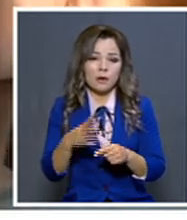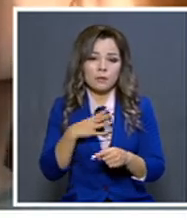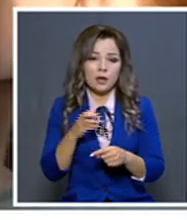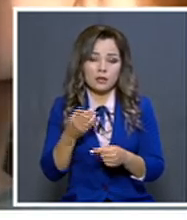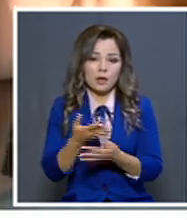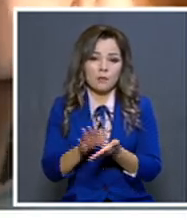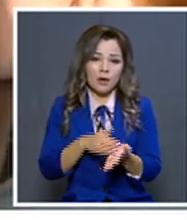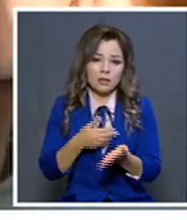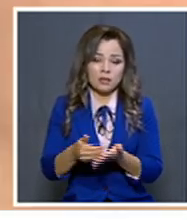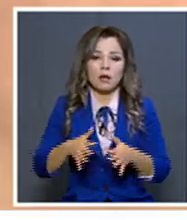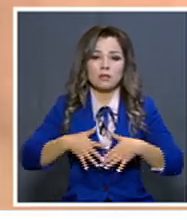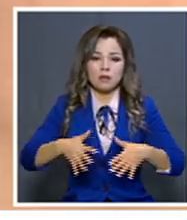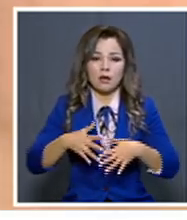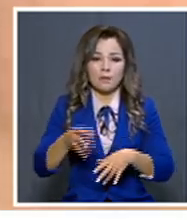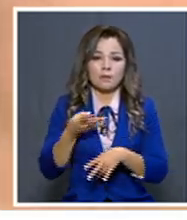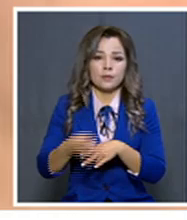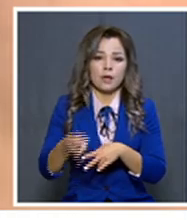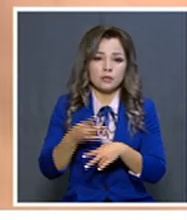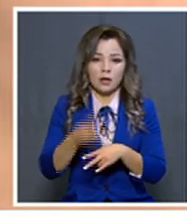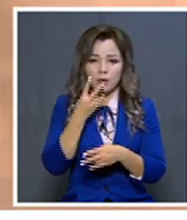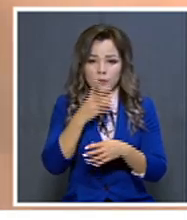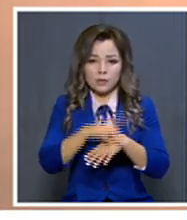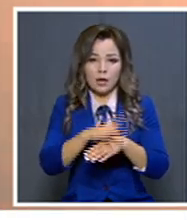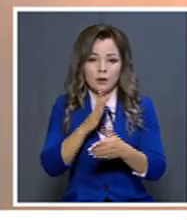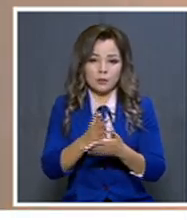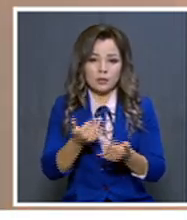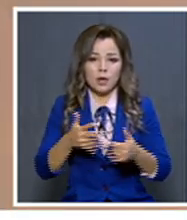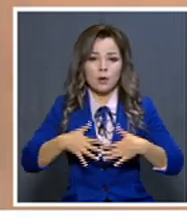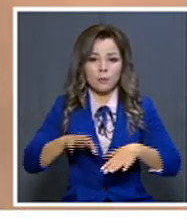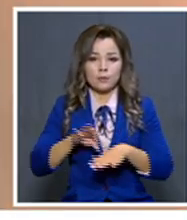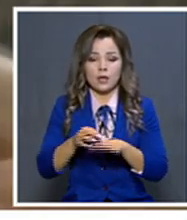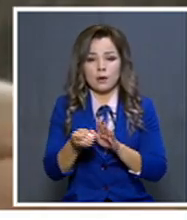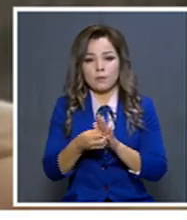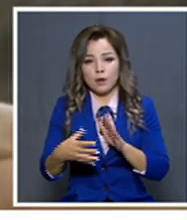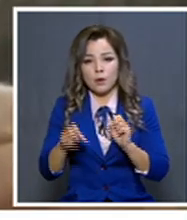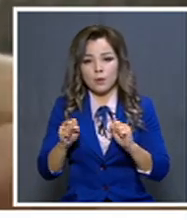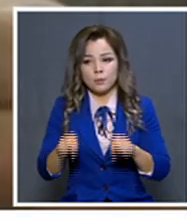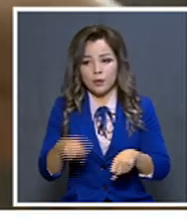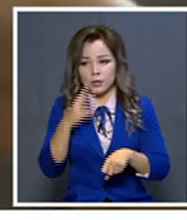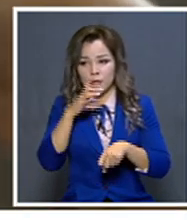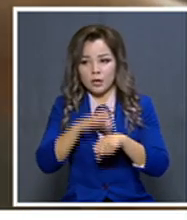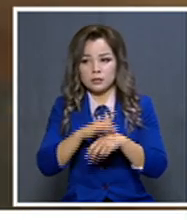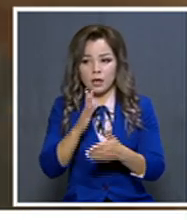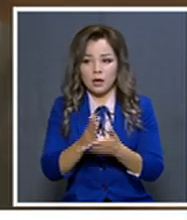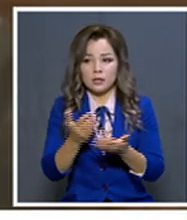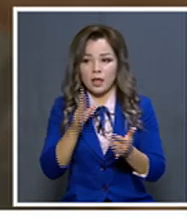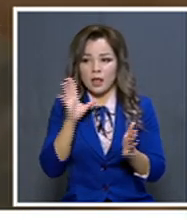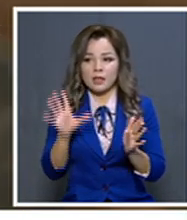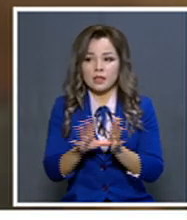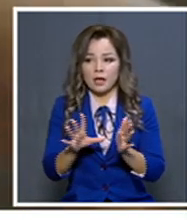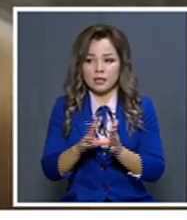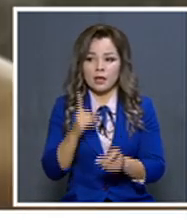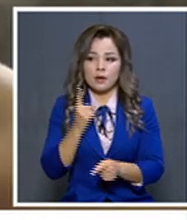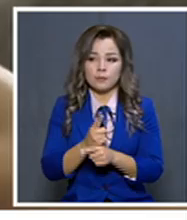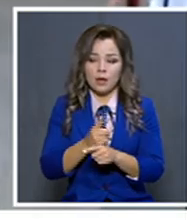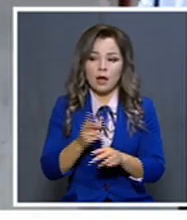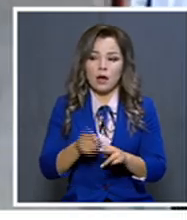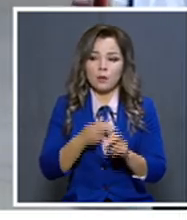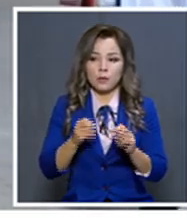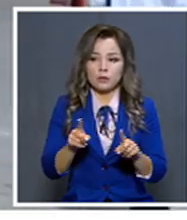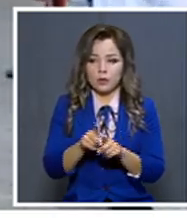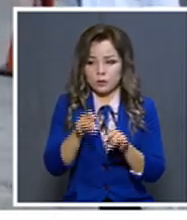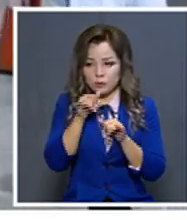майлар демалғанда аса қауіпті. Олар өкпе обырына шалдықтыруы мүмкін. Сондықтан Куомо электронды темекінің қауіпсіз